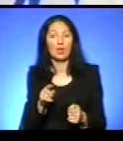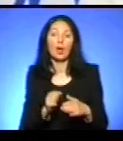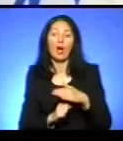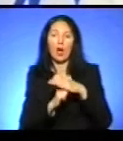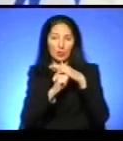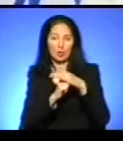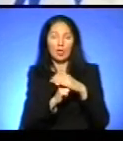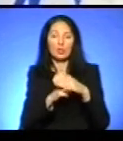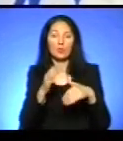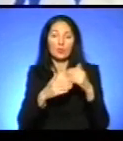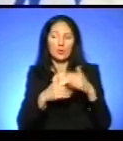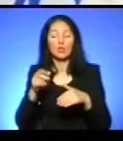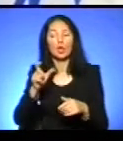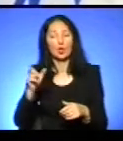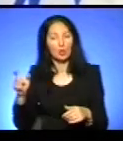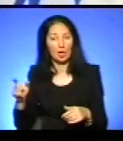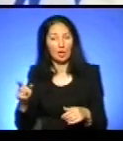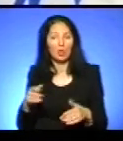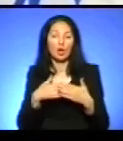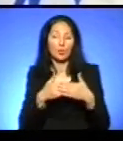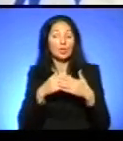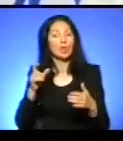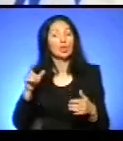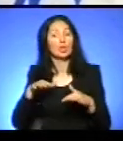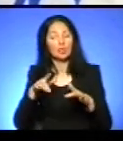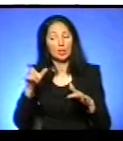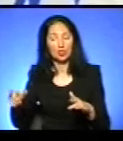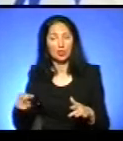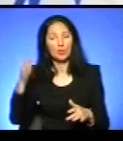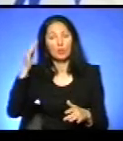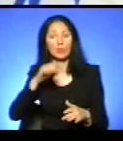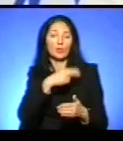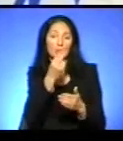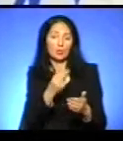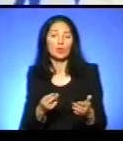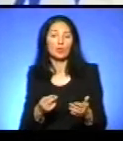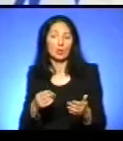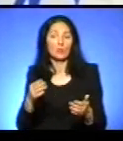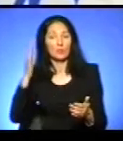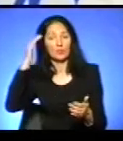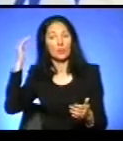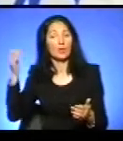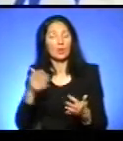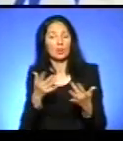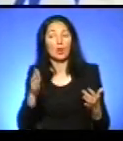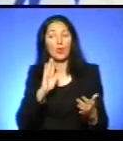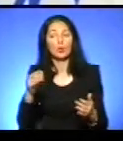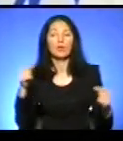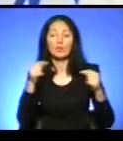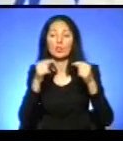авторитетних людей, авторитетних громадських діячів, митців. Буде визначено по 10 переможців кожній